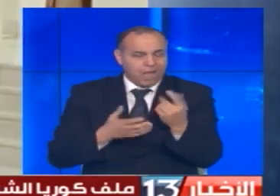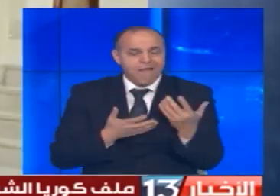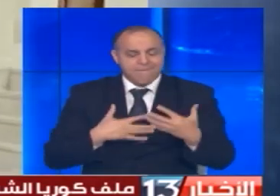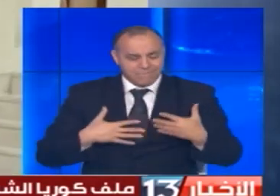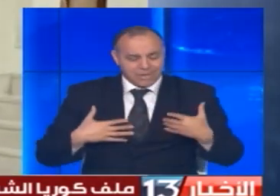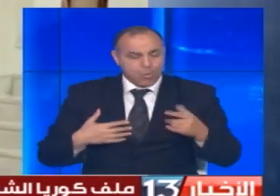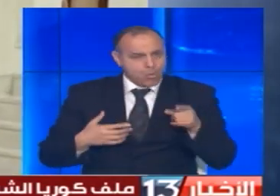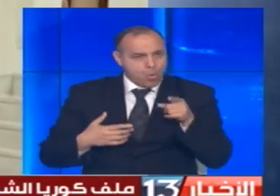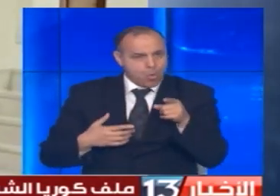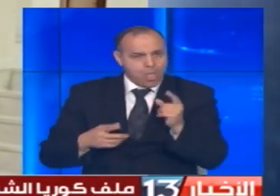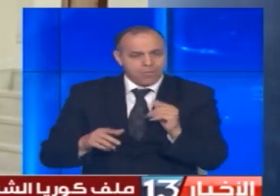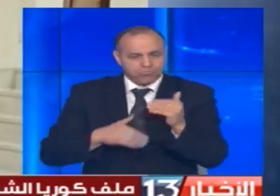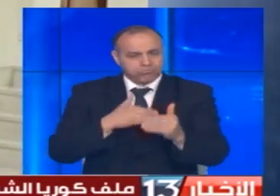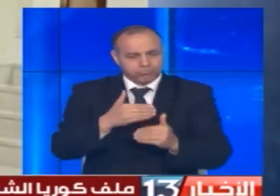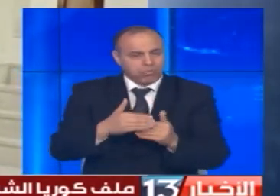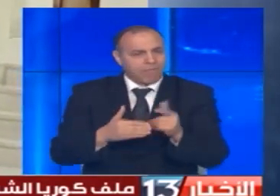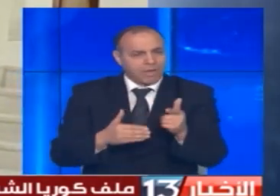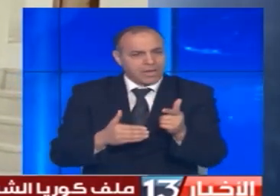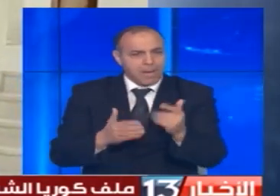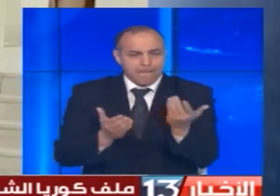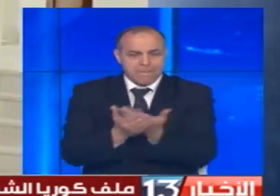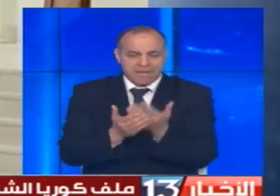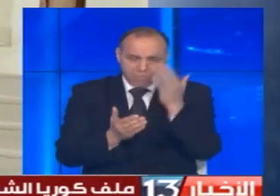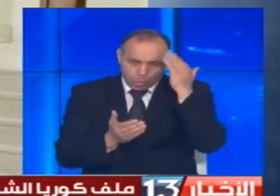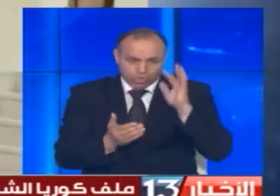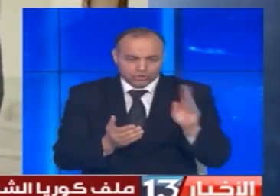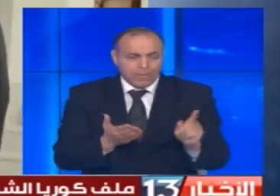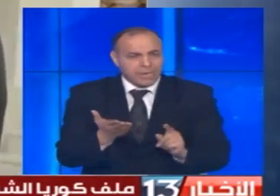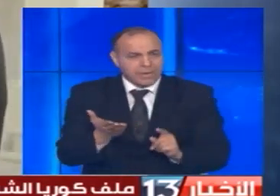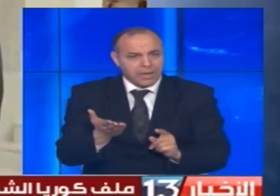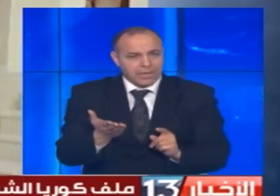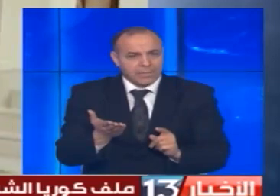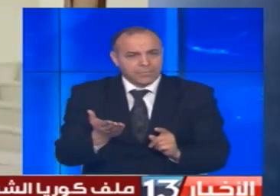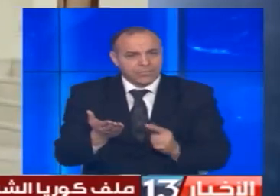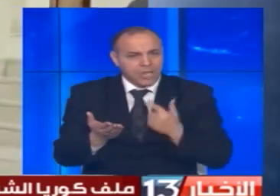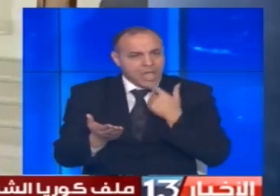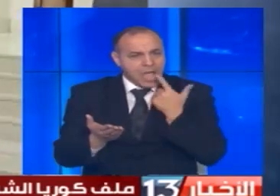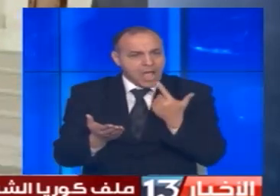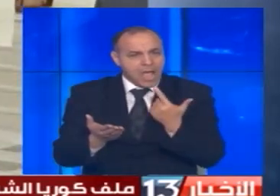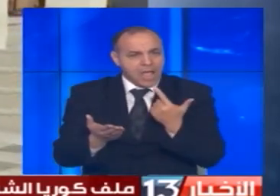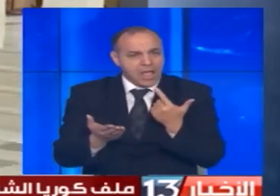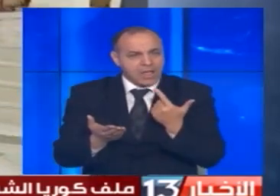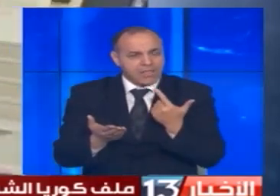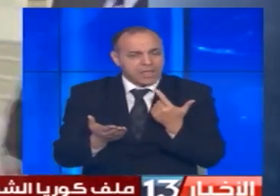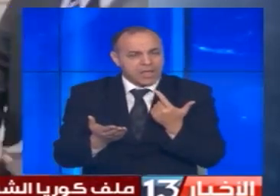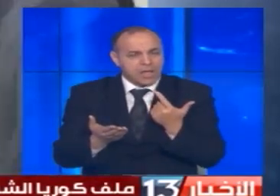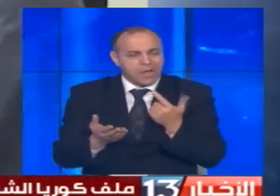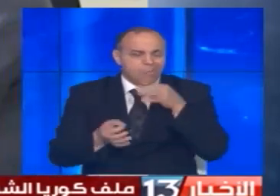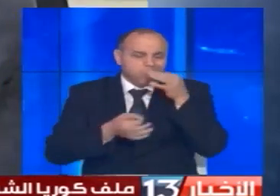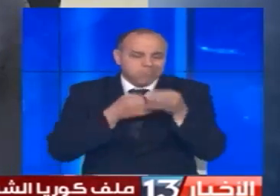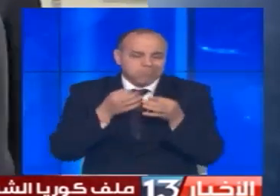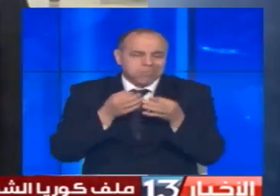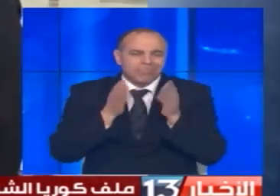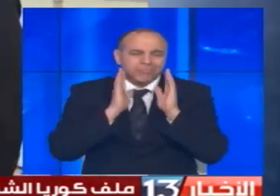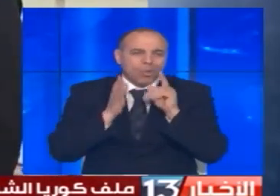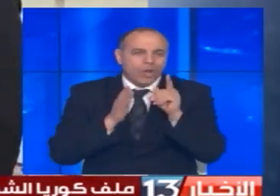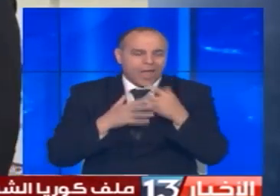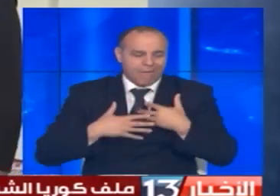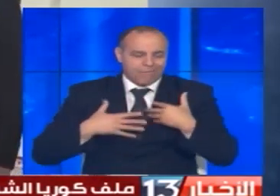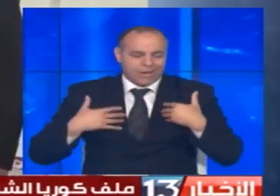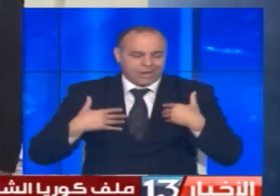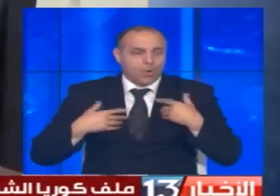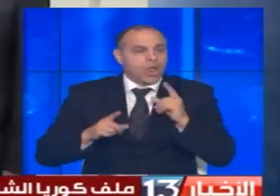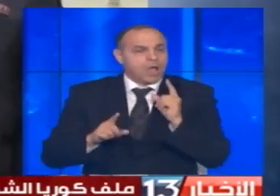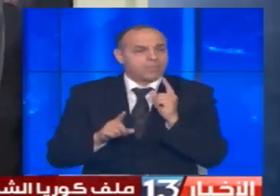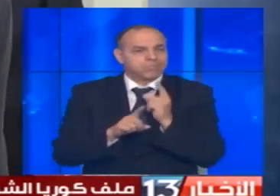بما رآه تقدما كبيرا في الملف الكوري الشمالي، وحملت آخر تغريدة له في تويتر استبشارا